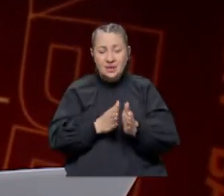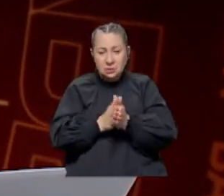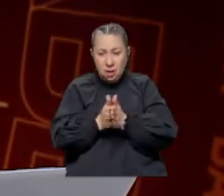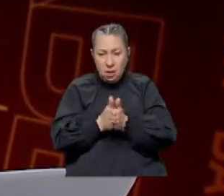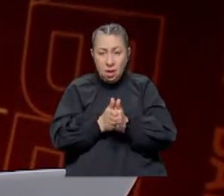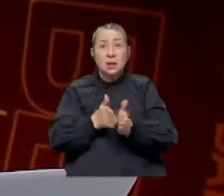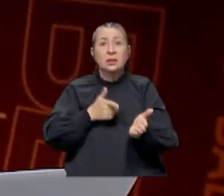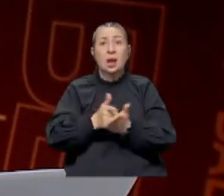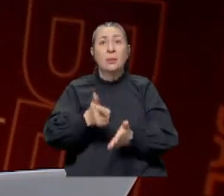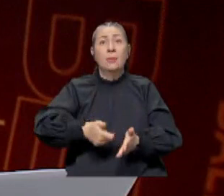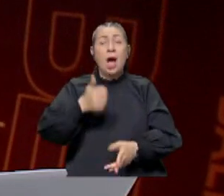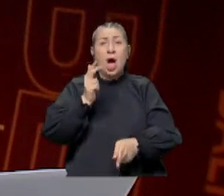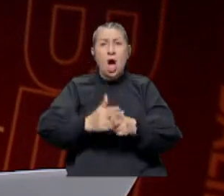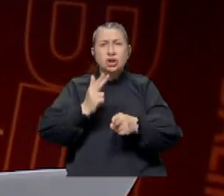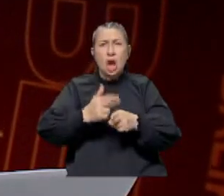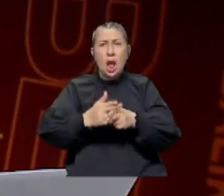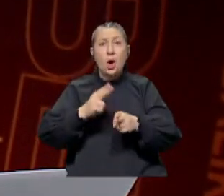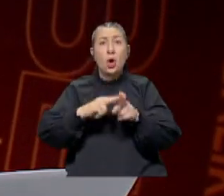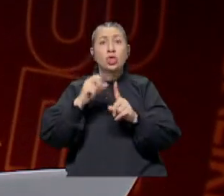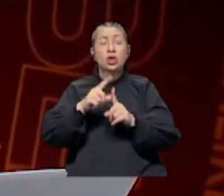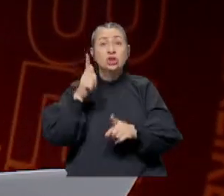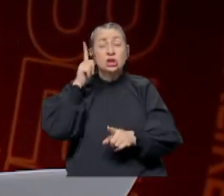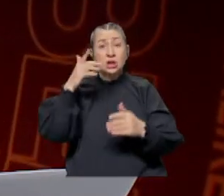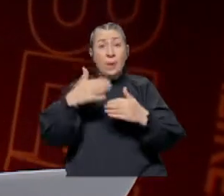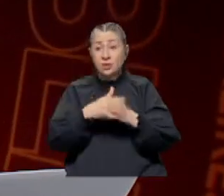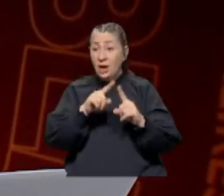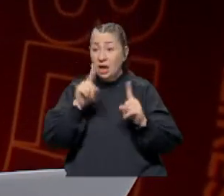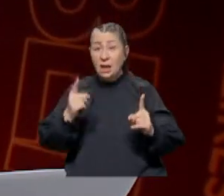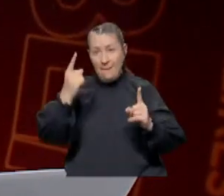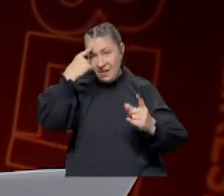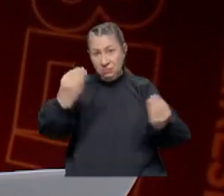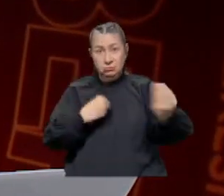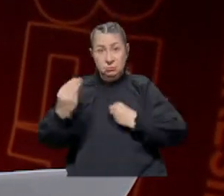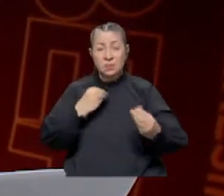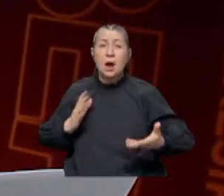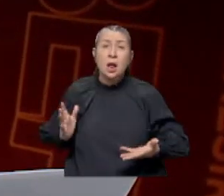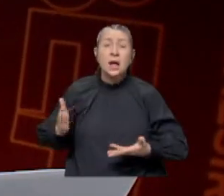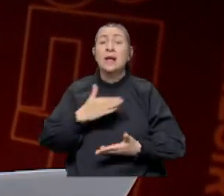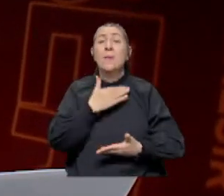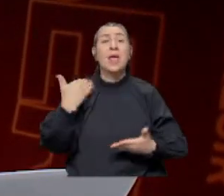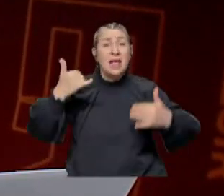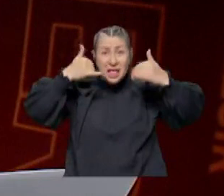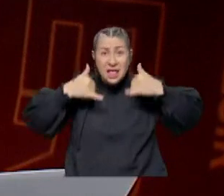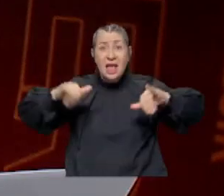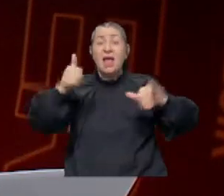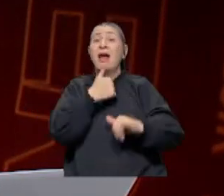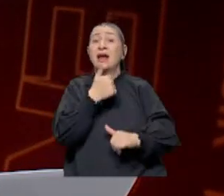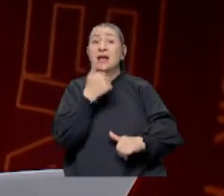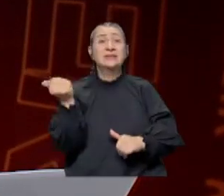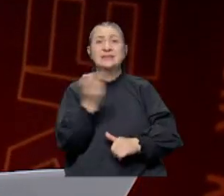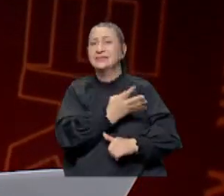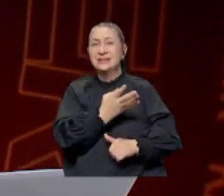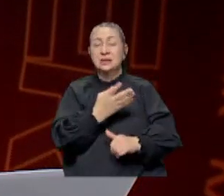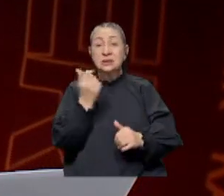günü Tarım Bakanlığı acele koduyla çarşamba akşamına kadar bildirilmek üzere kesilebilecek büyükbaş hayvan sayımı